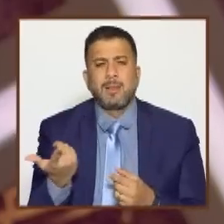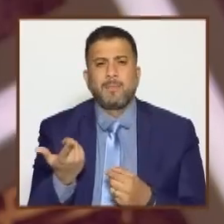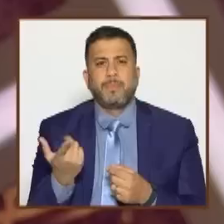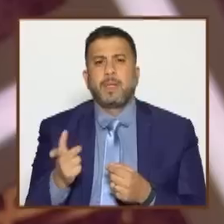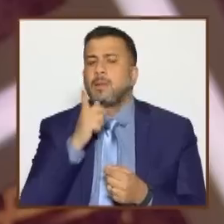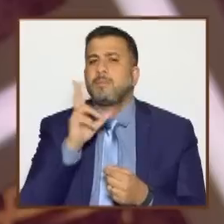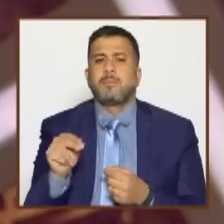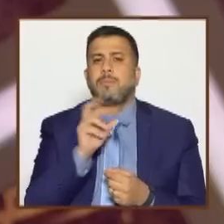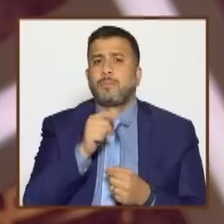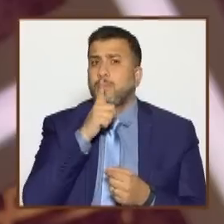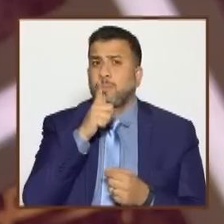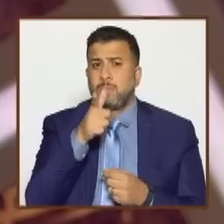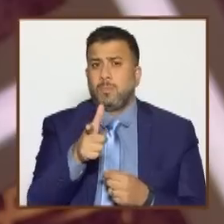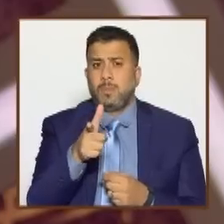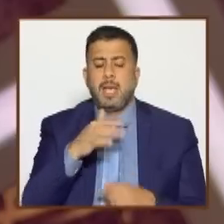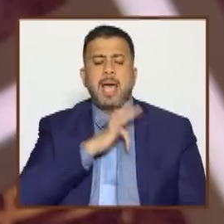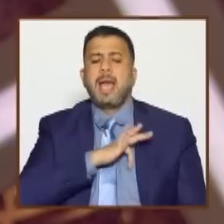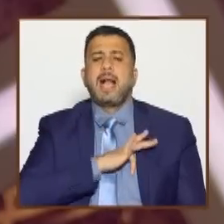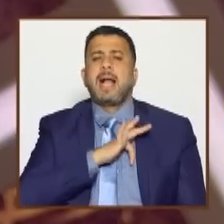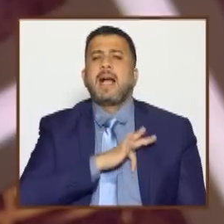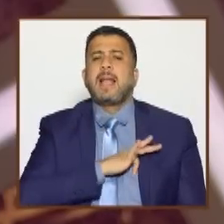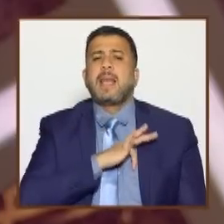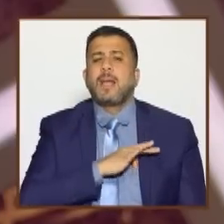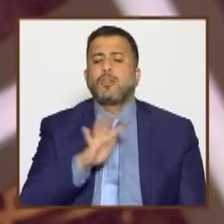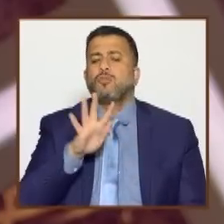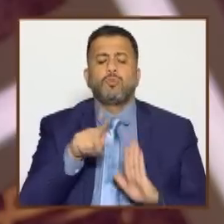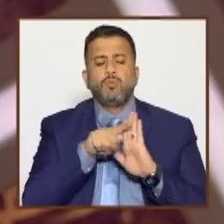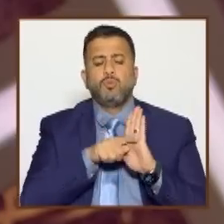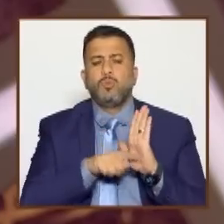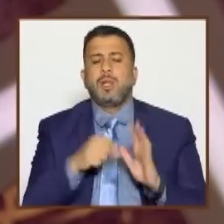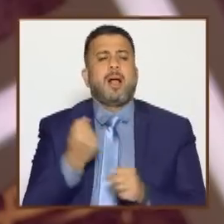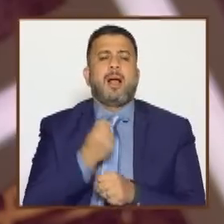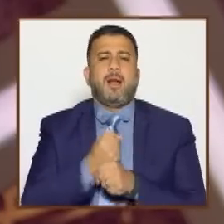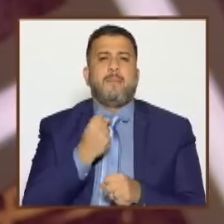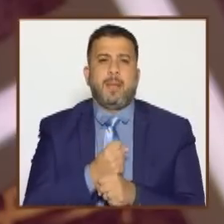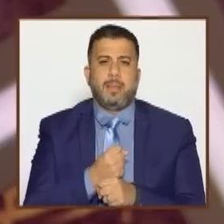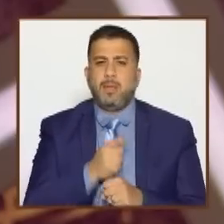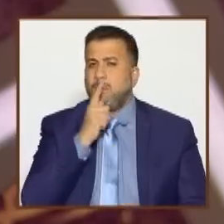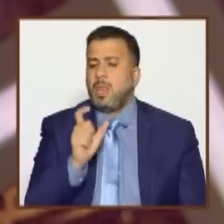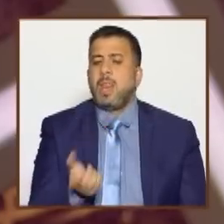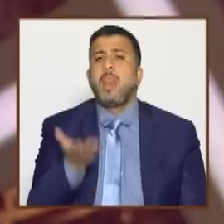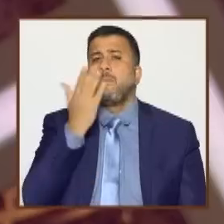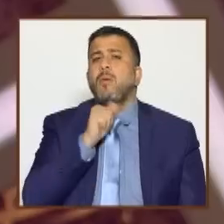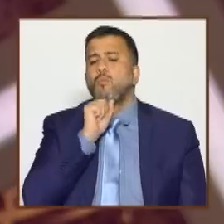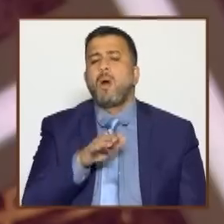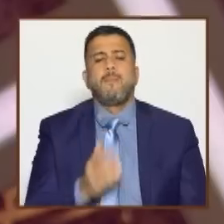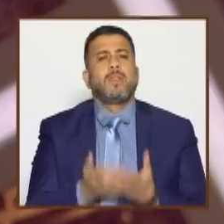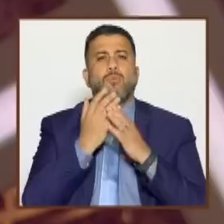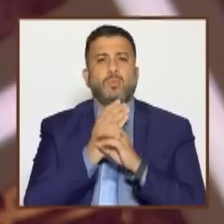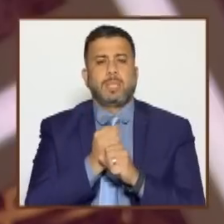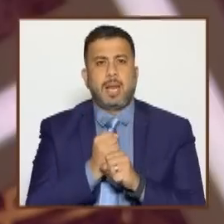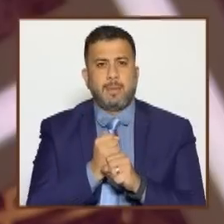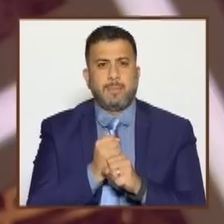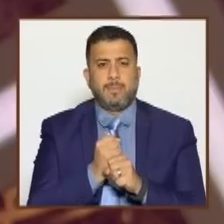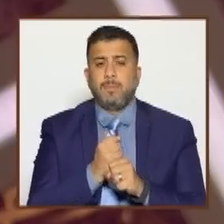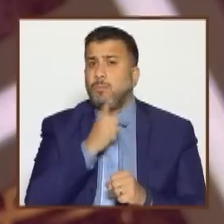وكذلك الأقوال. والمقصود بأن النية شرط من شروط قبول العمل، فالنبي عليه الصلاة والسلام كما في الصحيحين